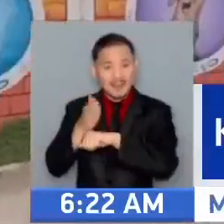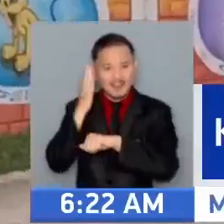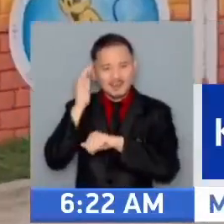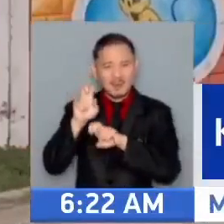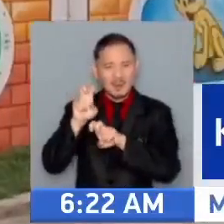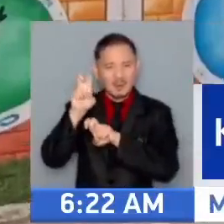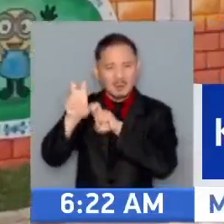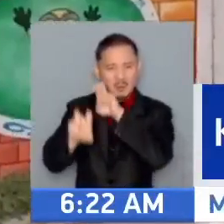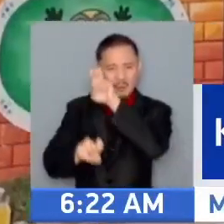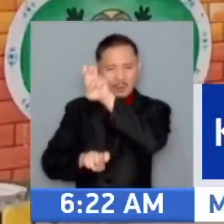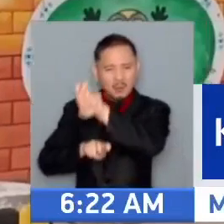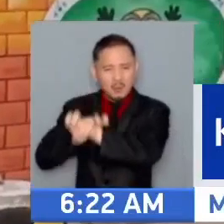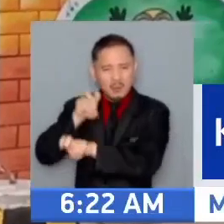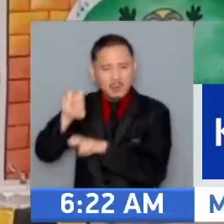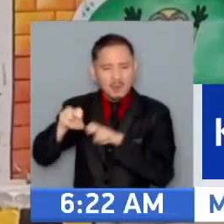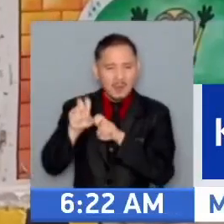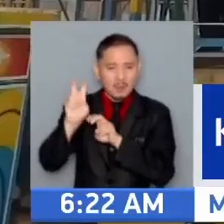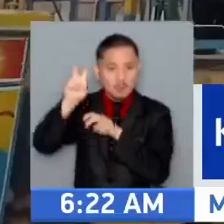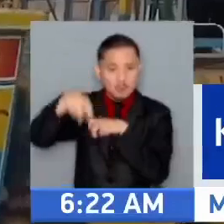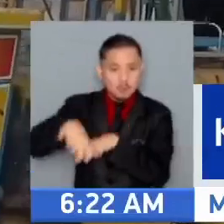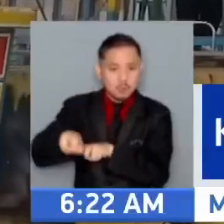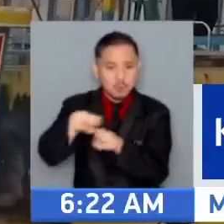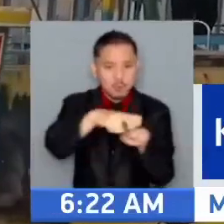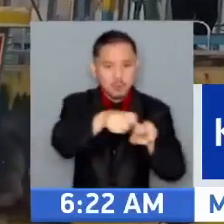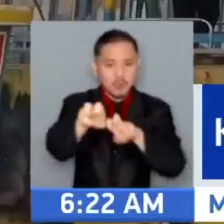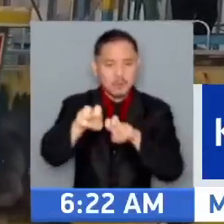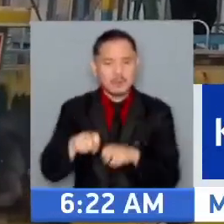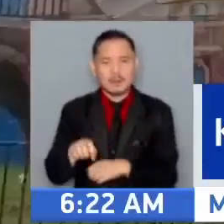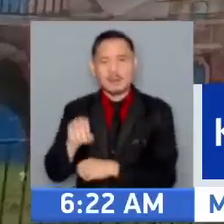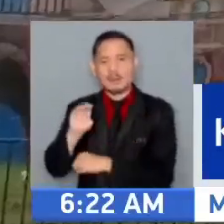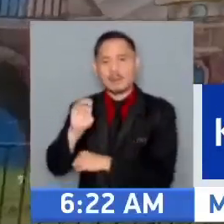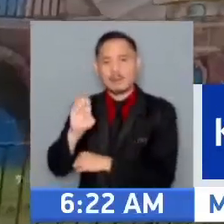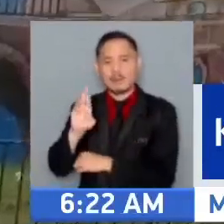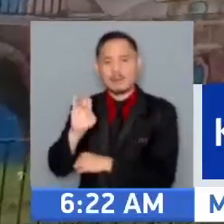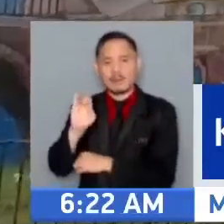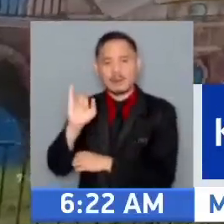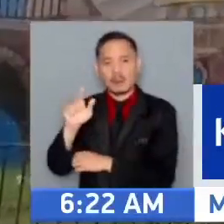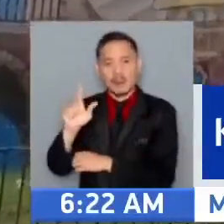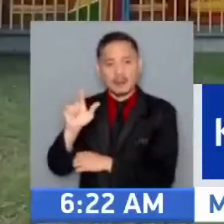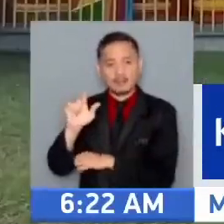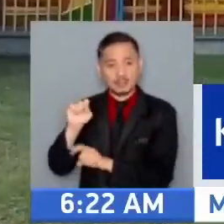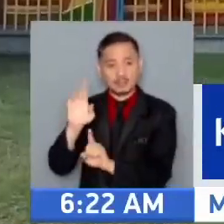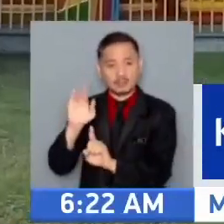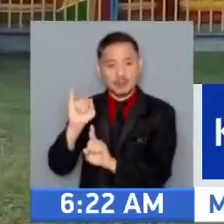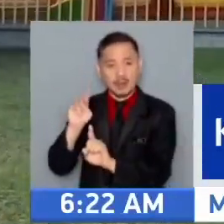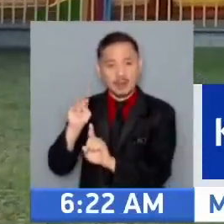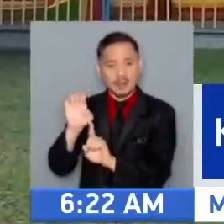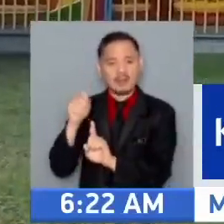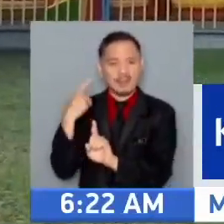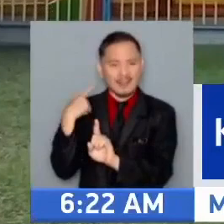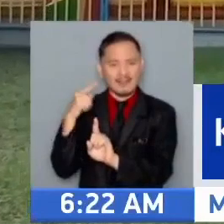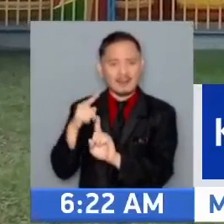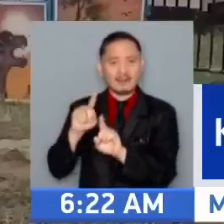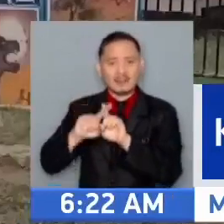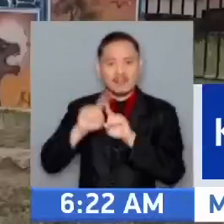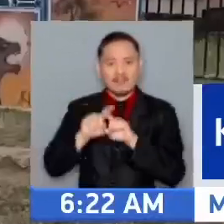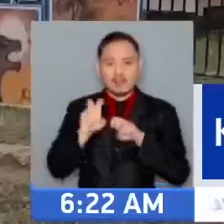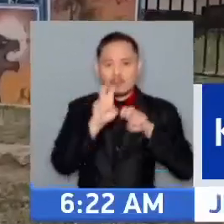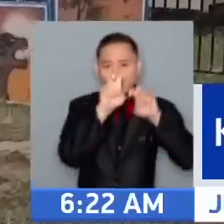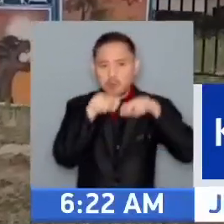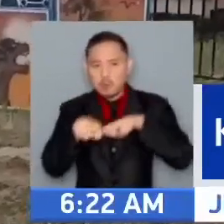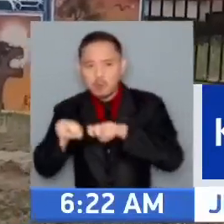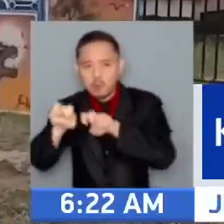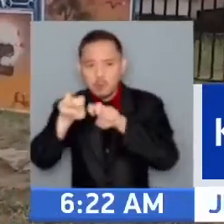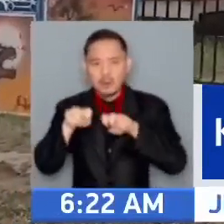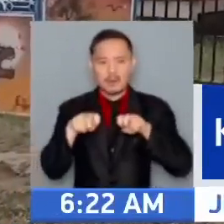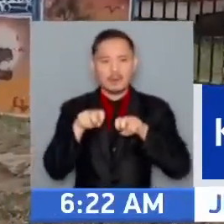Shrine Memorial Park ang karnabal na mayroong rides gaya ng roller coaster, Ferris wheel at bump cars. Dahil